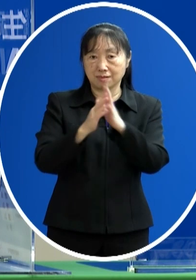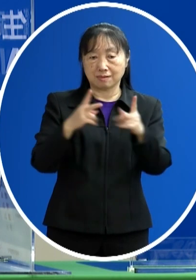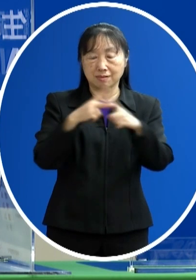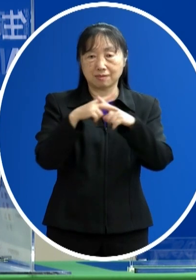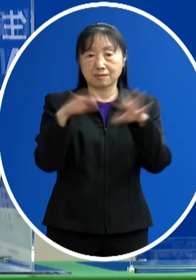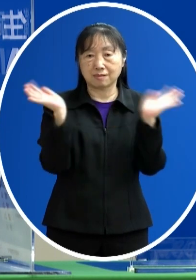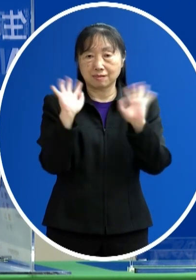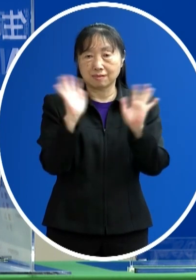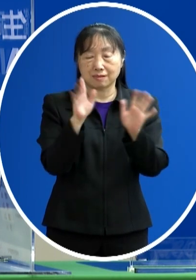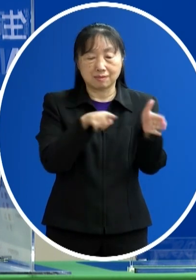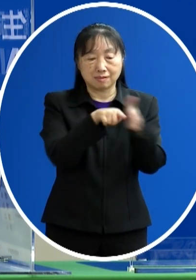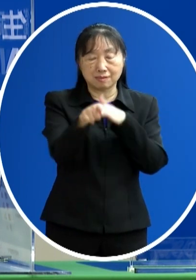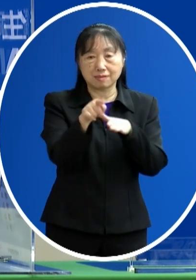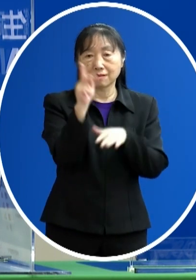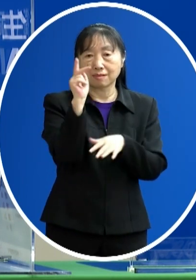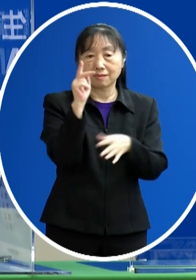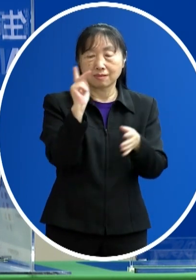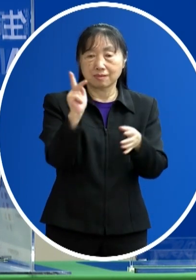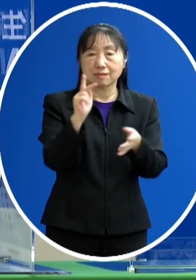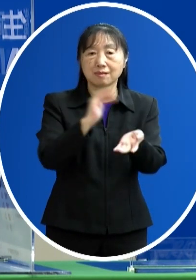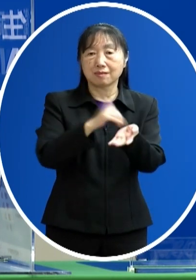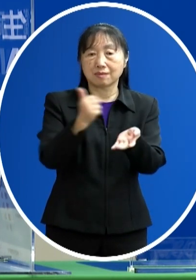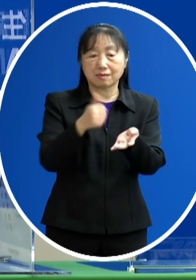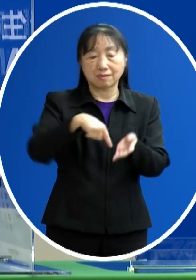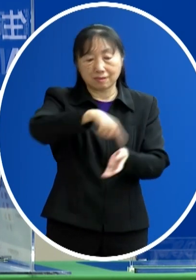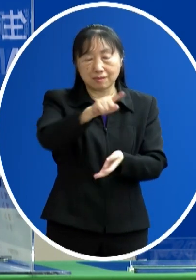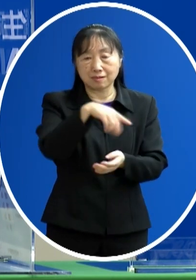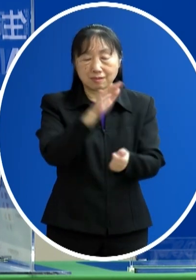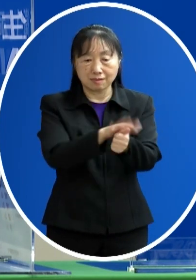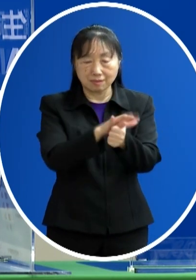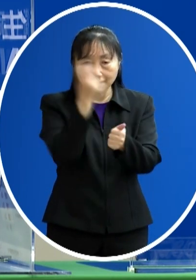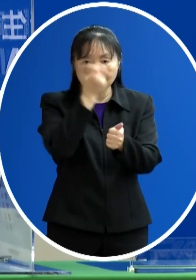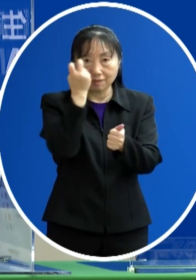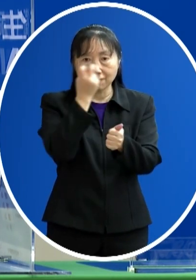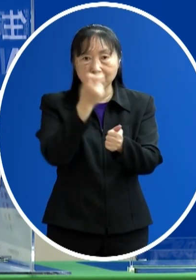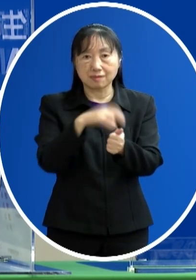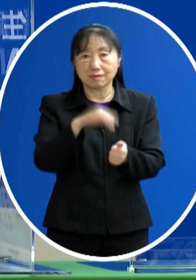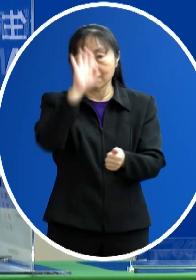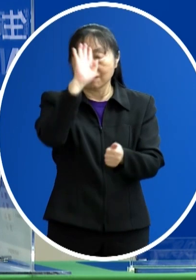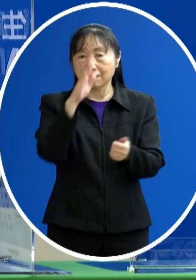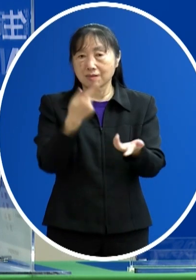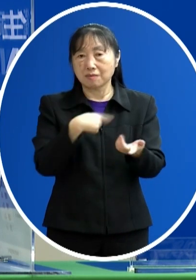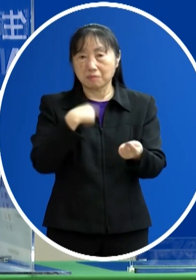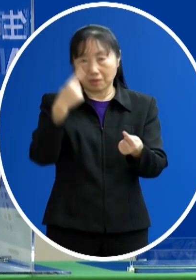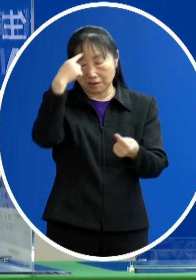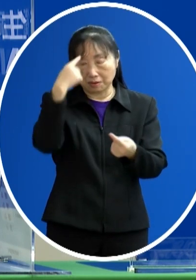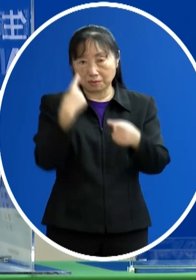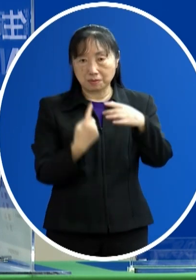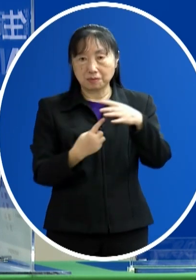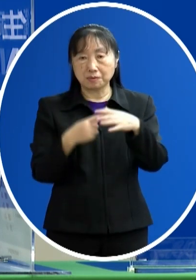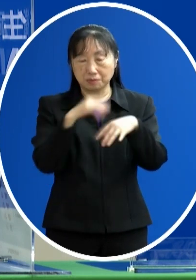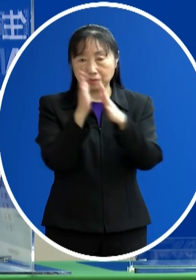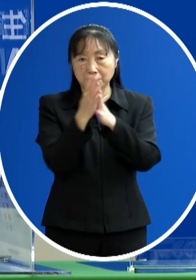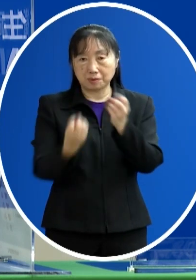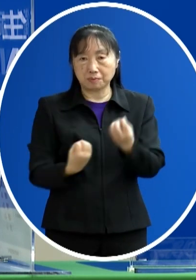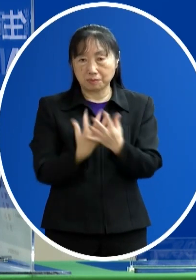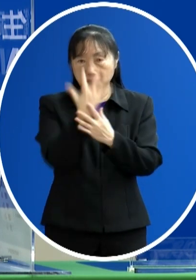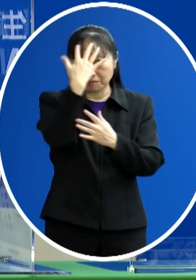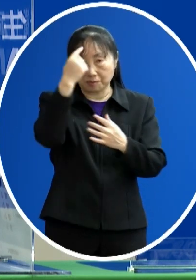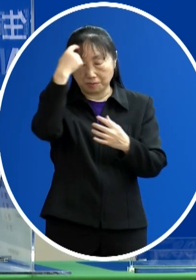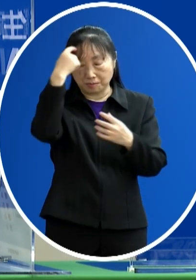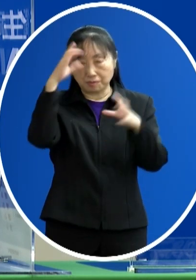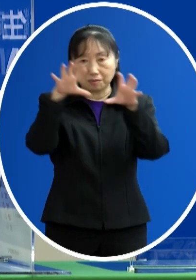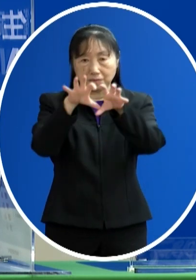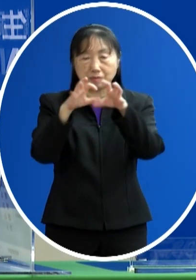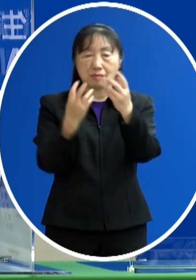儿感染专科的医师哈，到急诊这边来会诊哈，怀疑是有病毒性的脑炎哈，所以建议说要安排这个